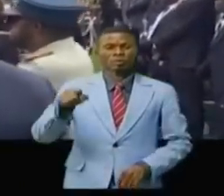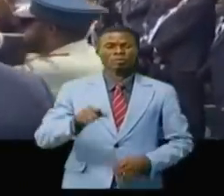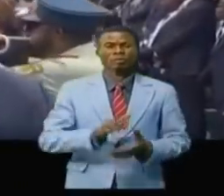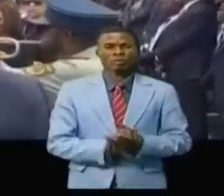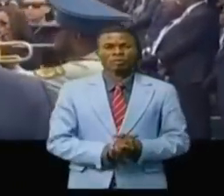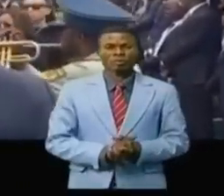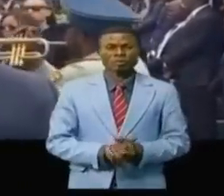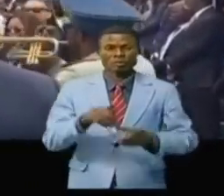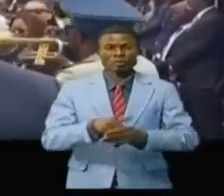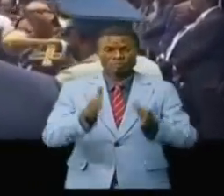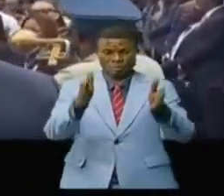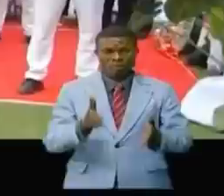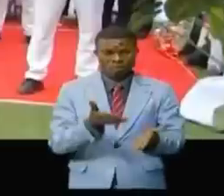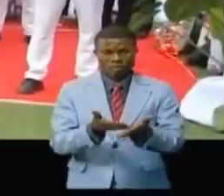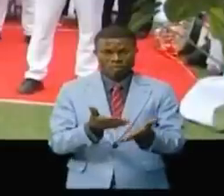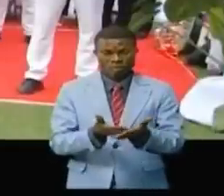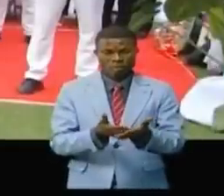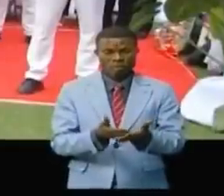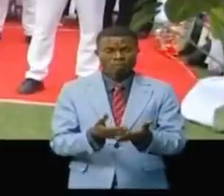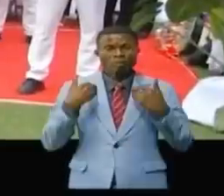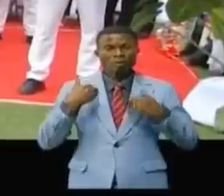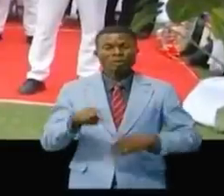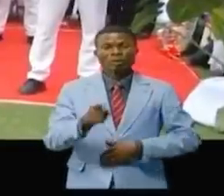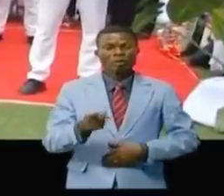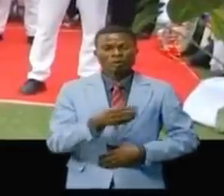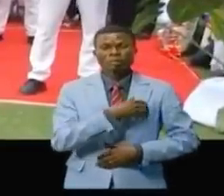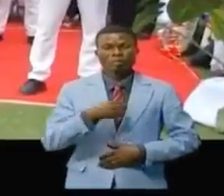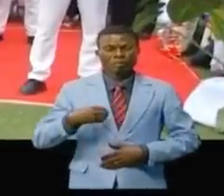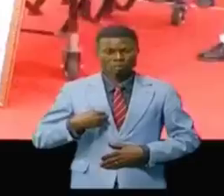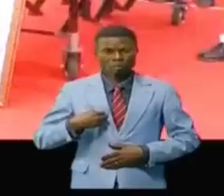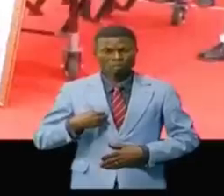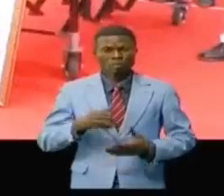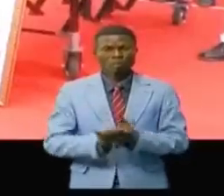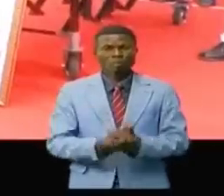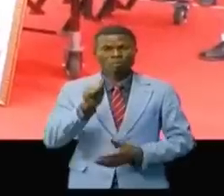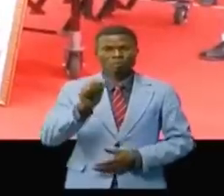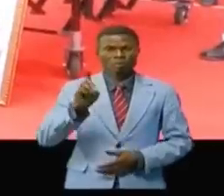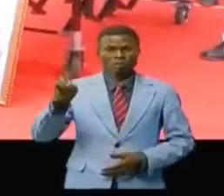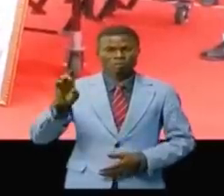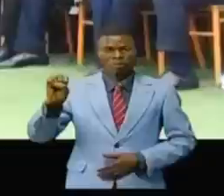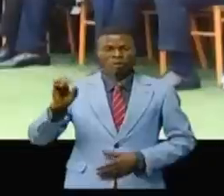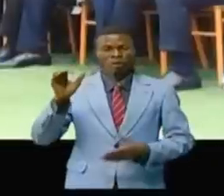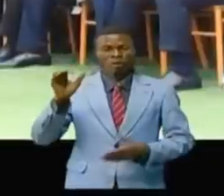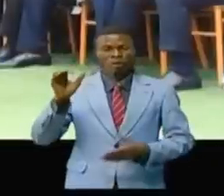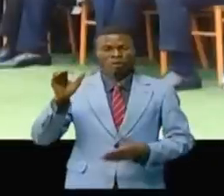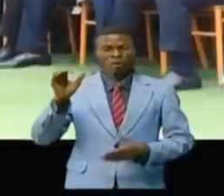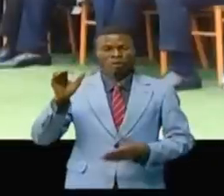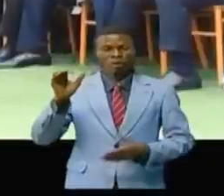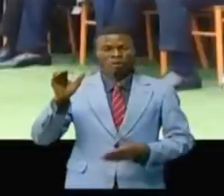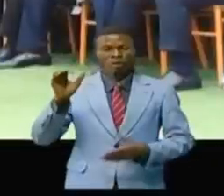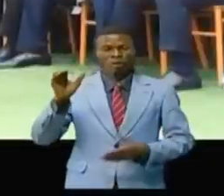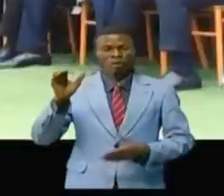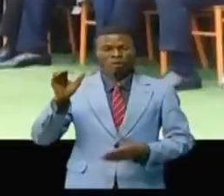Dans ce cercueil reposera éternellement l'âme de maman Adolphine Ngalula Mwamulumba.